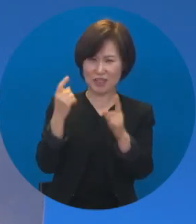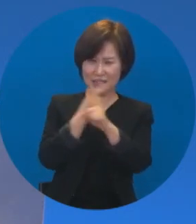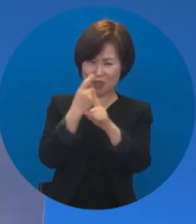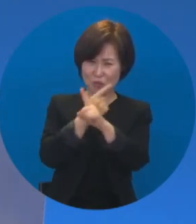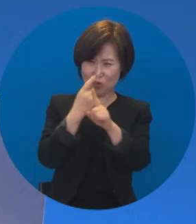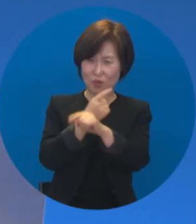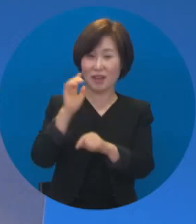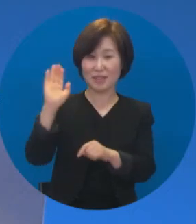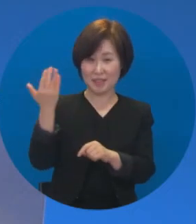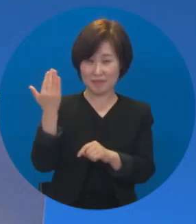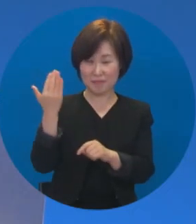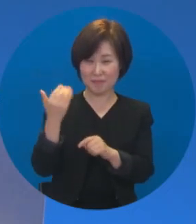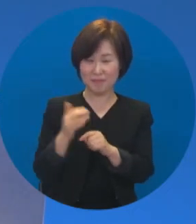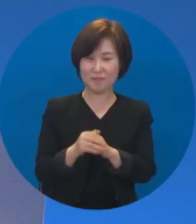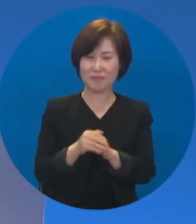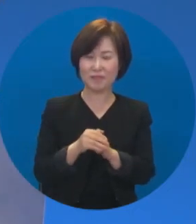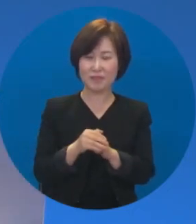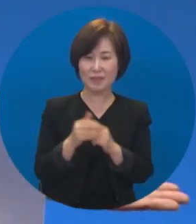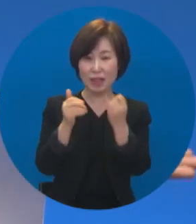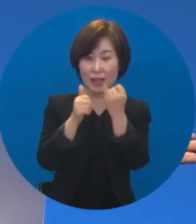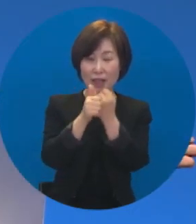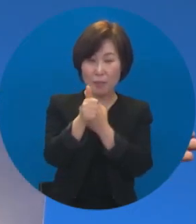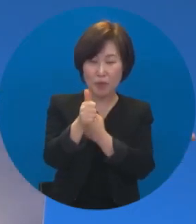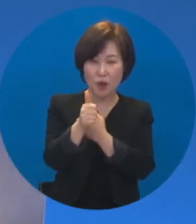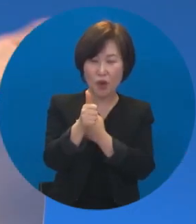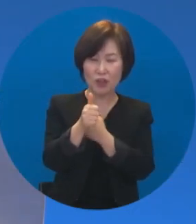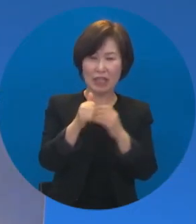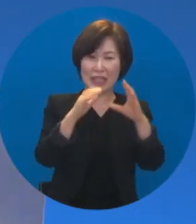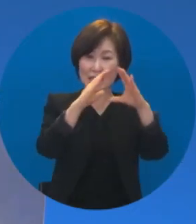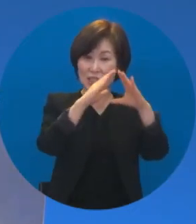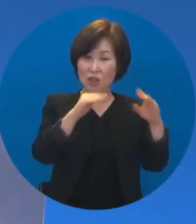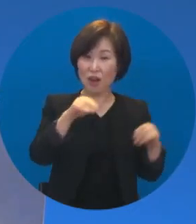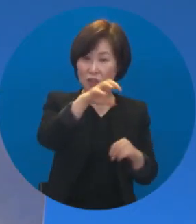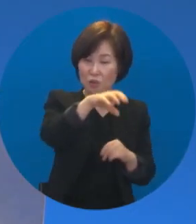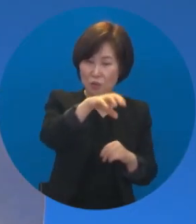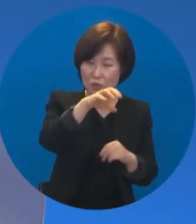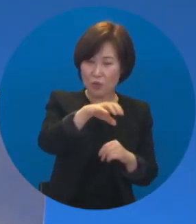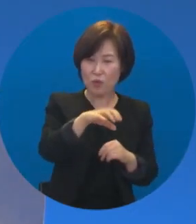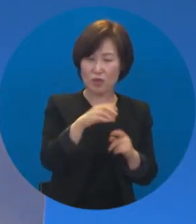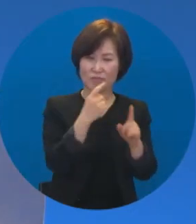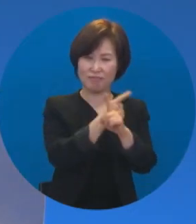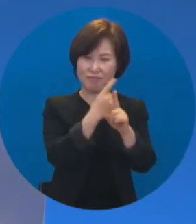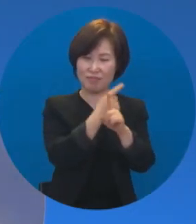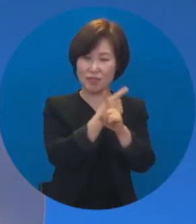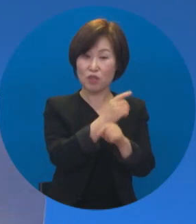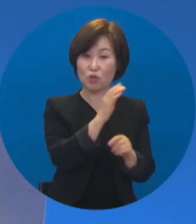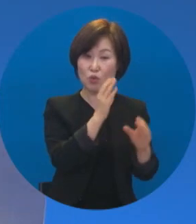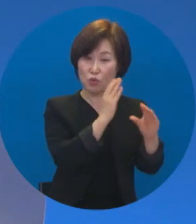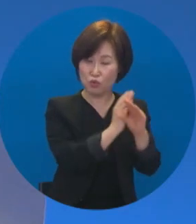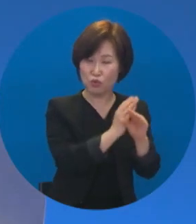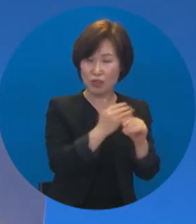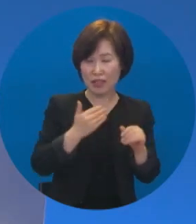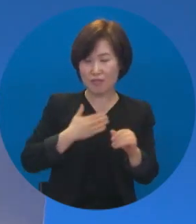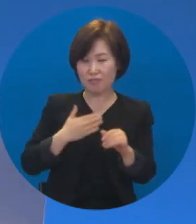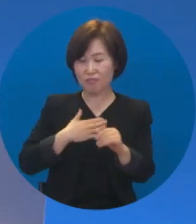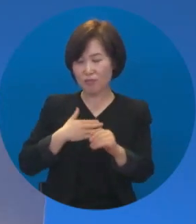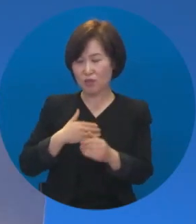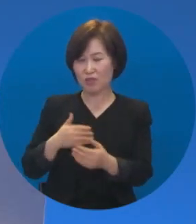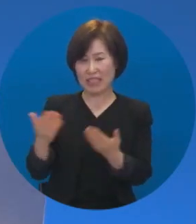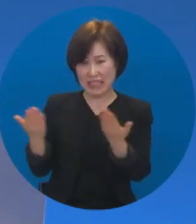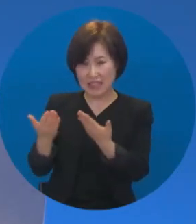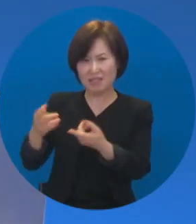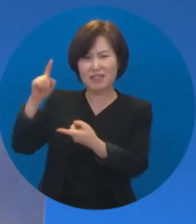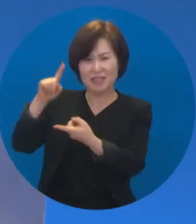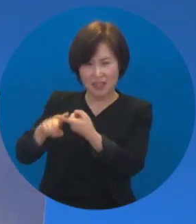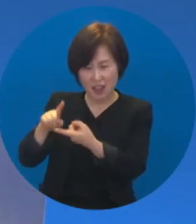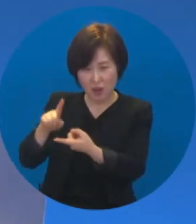투병 생활은 전라도에서 남편은 요양을 하면서 지냈고 저는 남편이 소원하는 대로 섬기던 교회를 섬기고 또